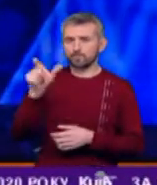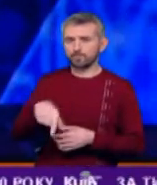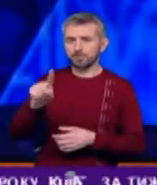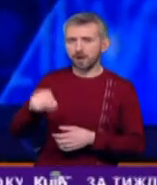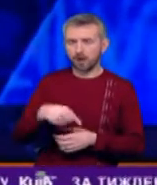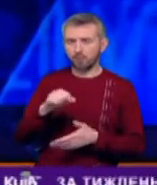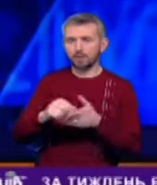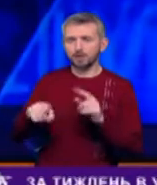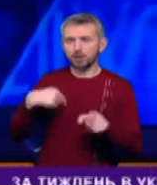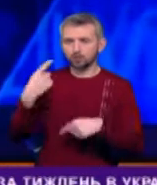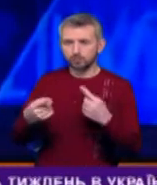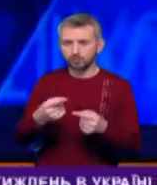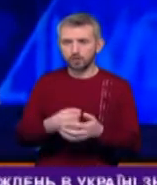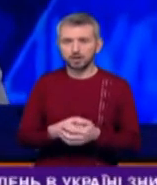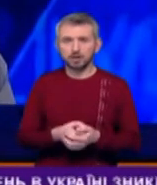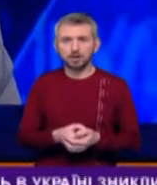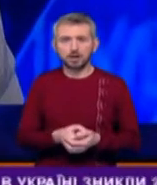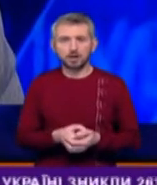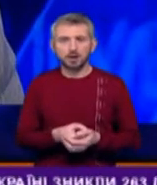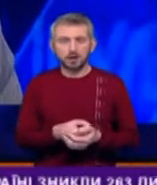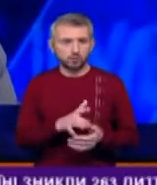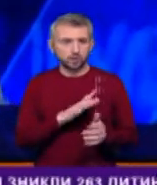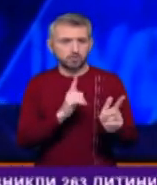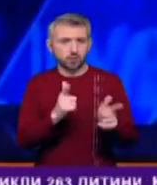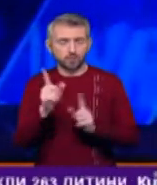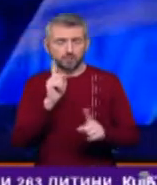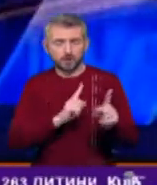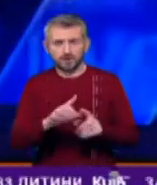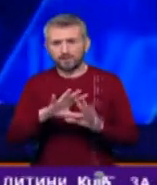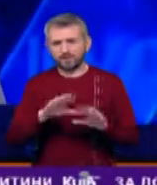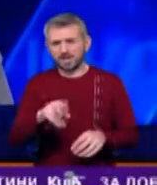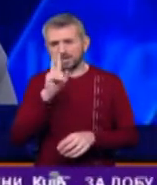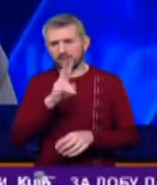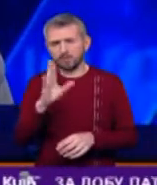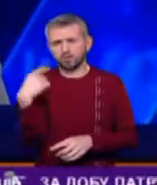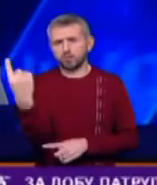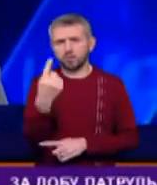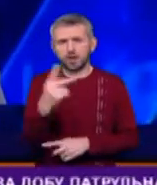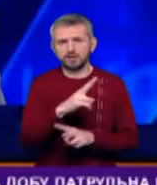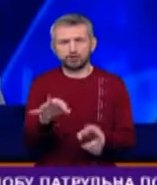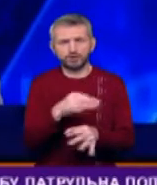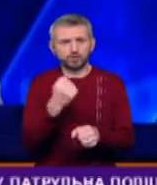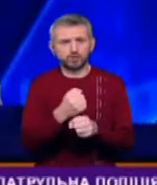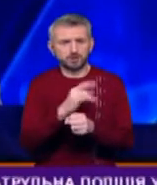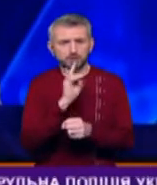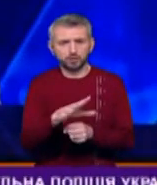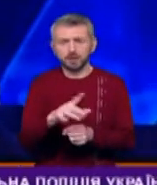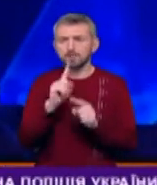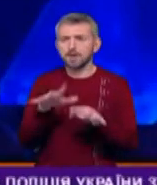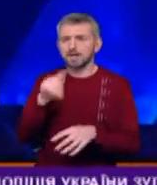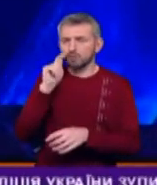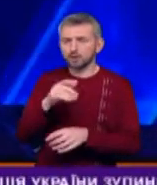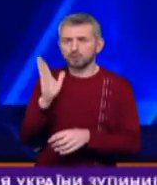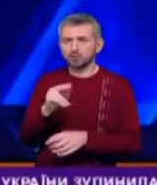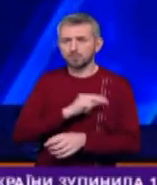і від наступного вимагати. Сьогодні тому, була Погоджувальна рада, каже, ну все, 2 місяці вони будуть гуляти, ніхто нічого робити парламент не буде. Український буде працювати